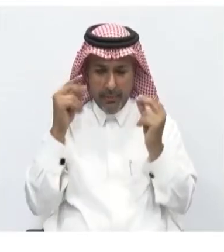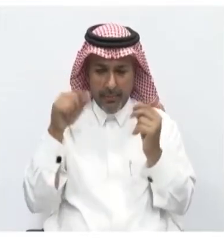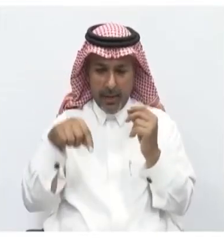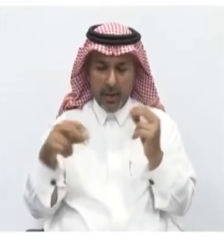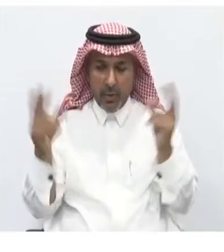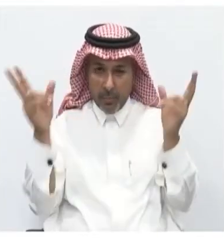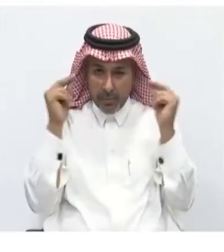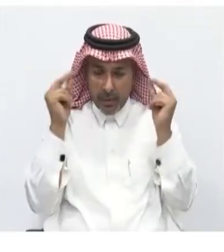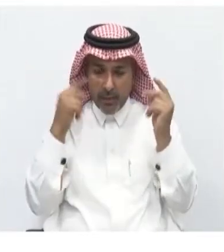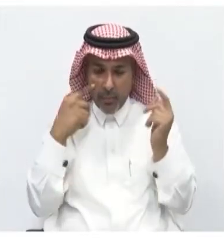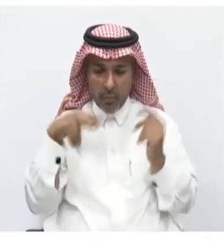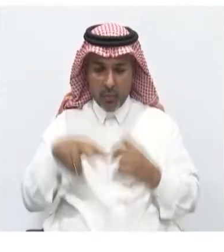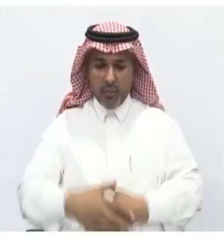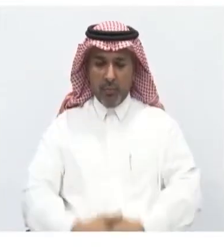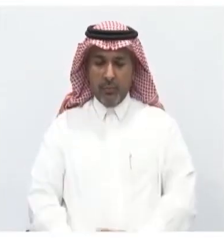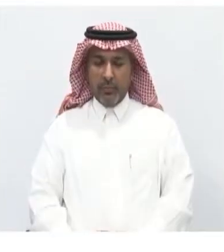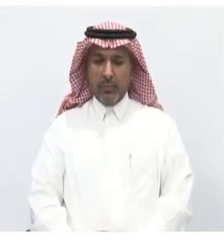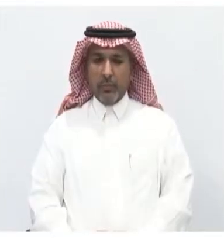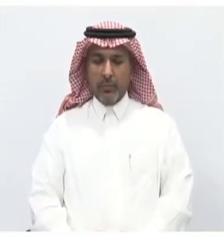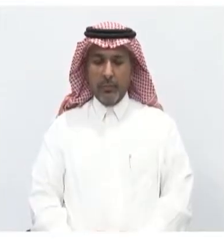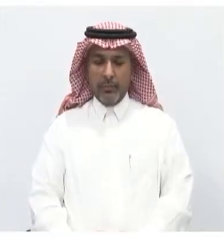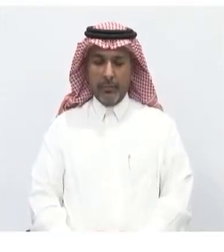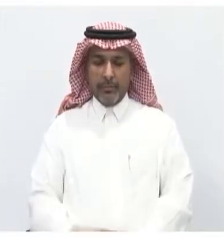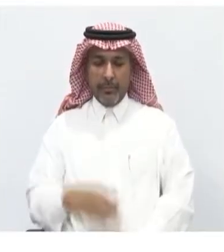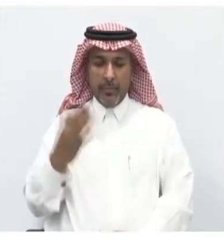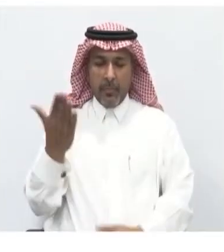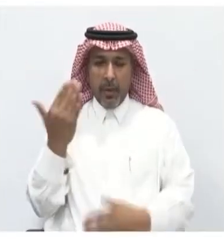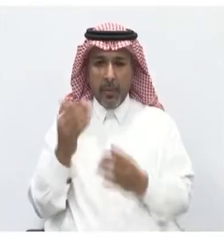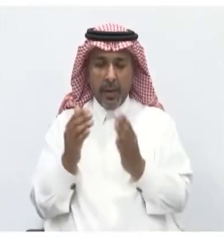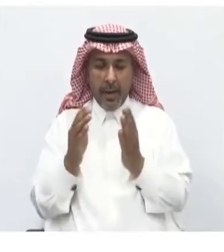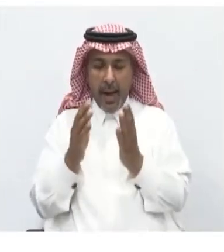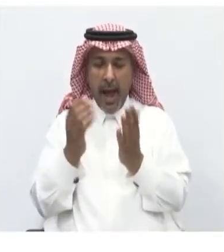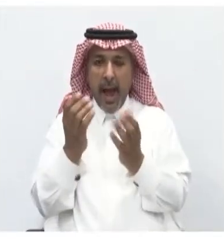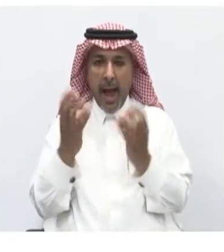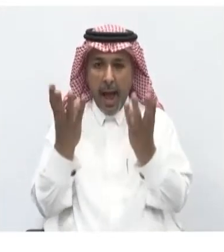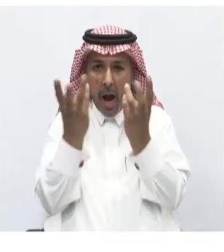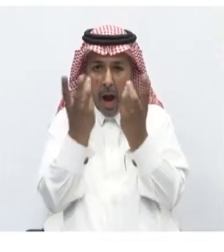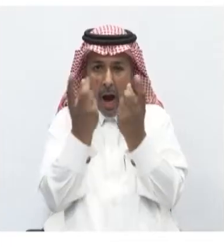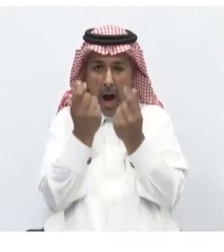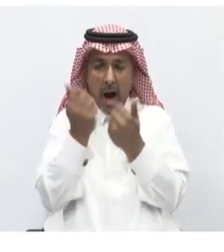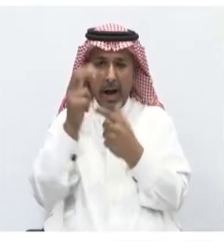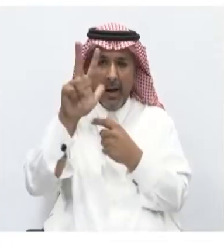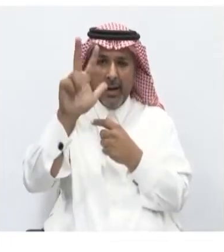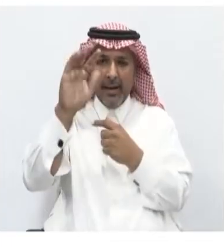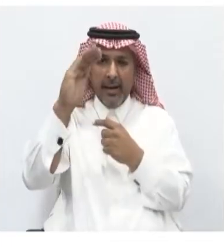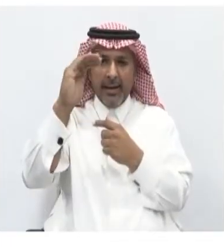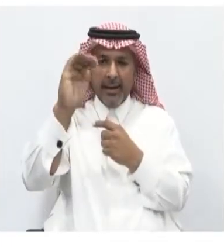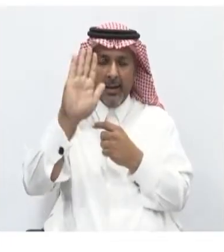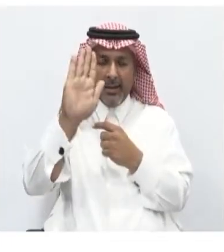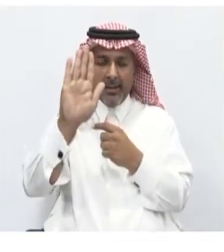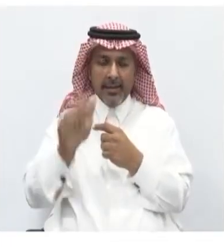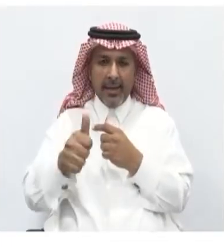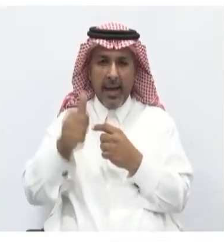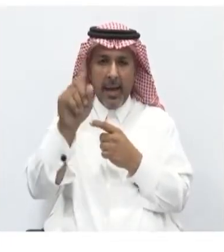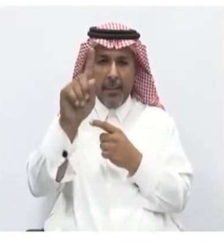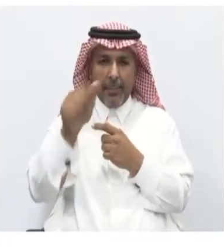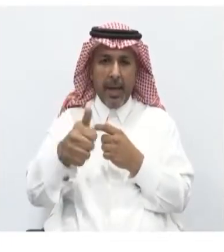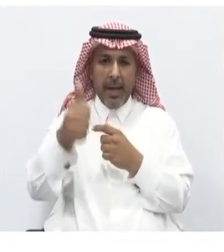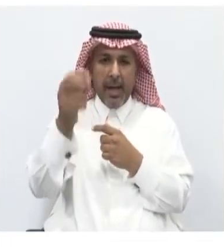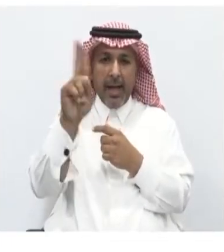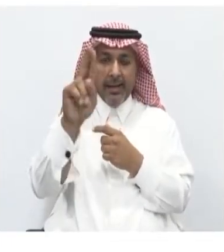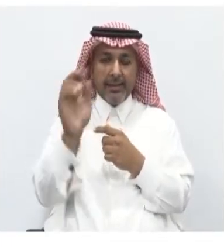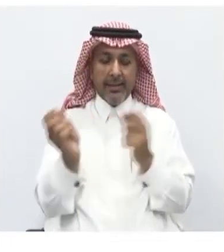اليوم المقصود بالحسابات الكيميائيه ما المقصود بالحسابات الكيميائيه باذن الله سنتعرف عليه